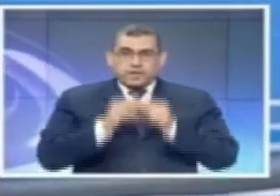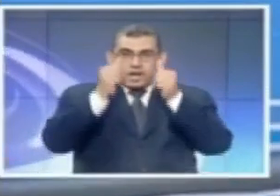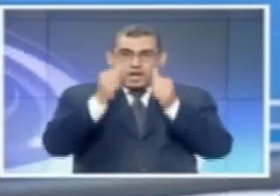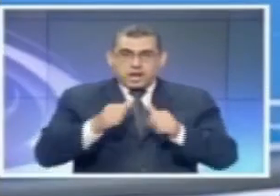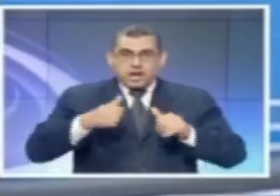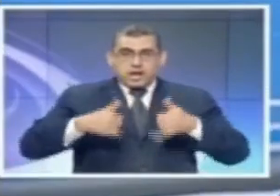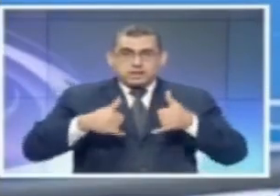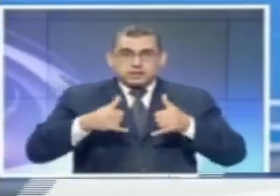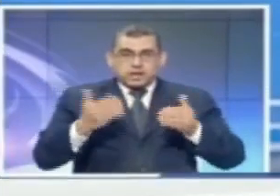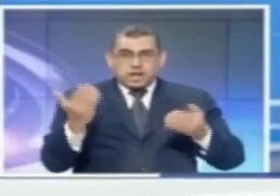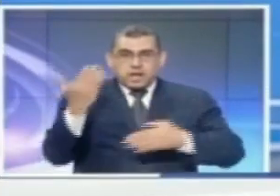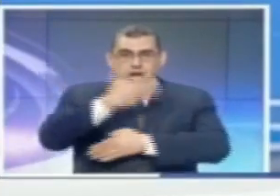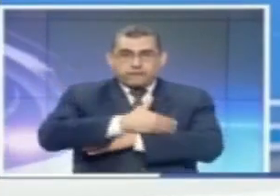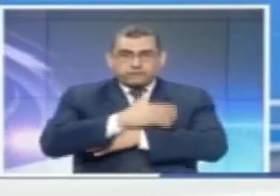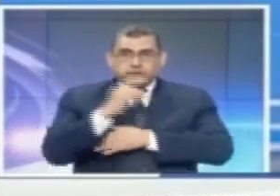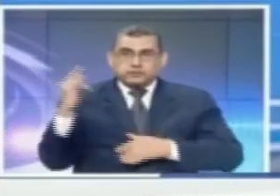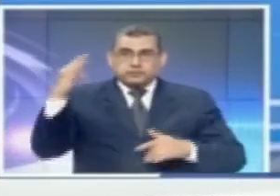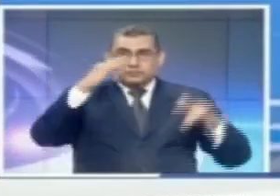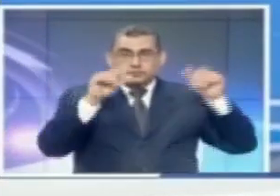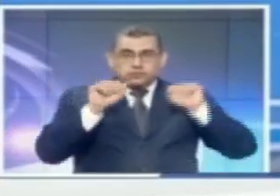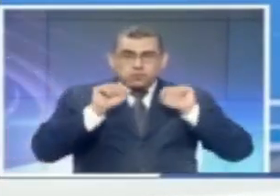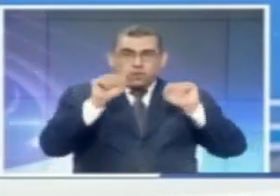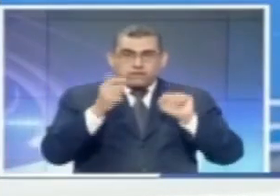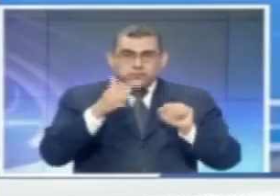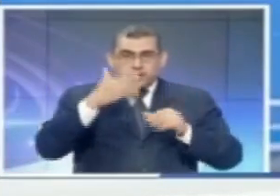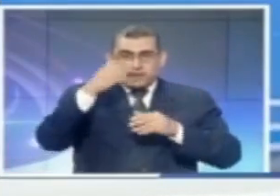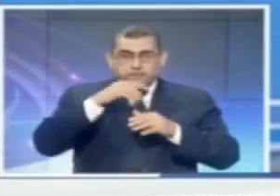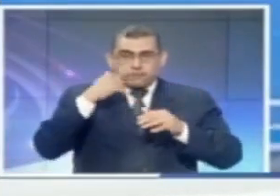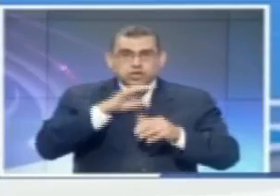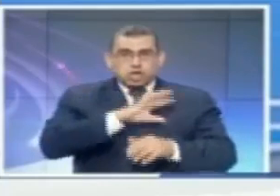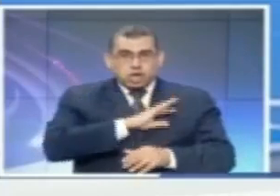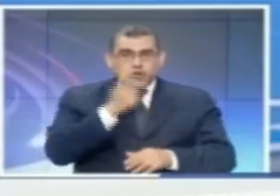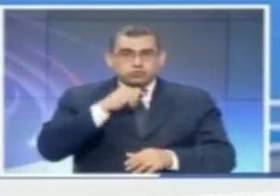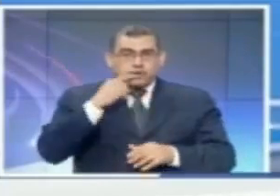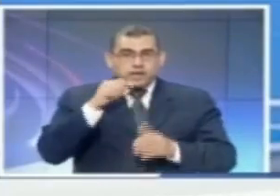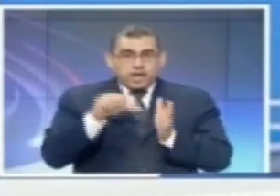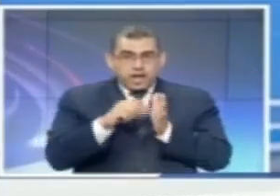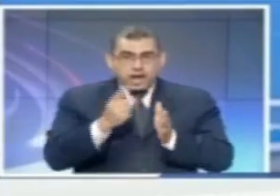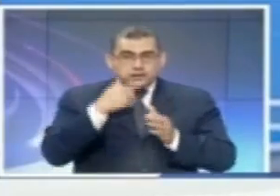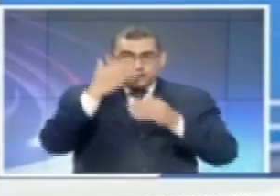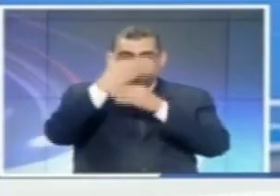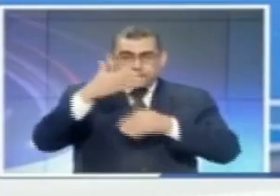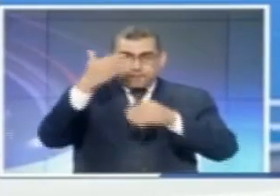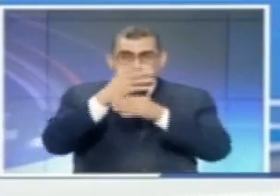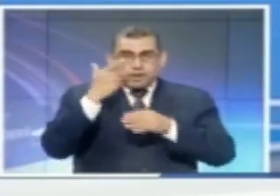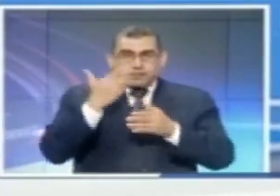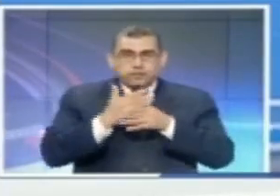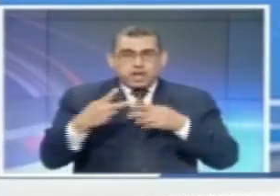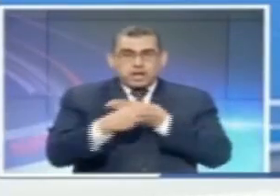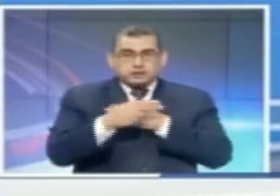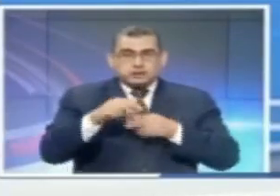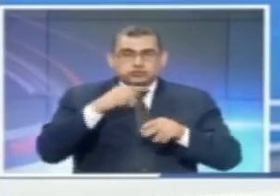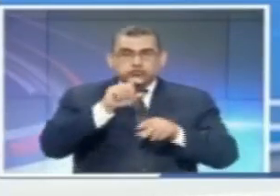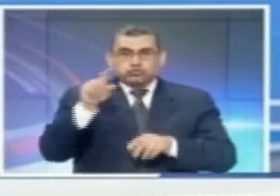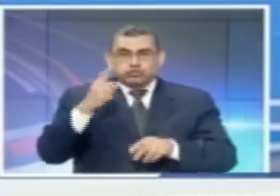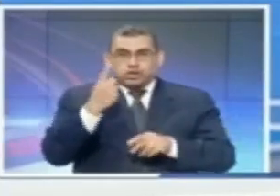أعلنت الجزائر إغلاق مجالها الجوي أمام الطيران المدني والعسكري المغربي، يأتي ذلك بعد أقل من شهر علاقتها العلاقات